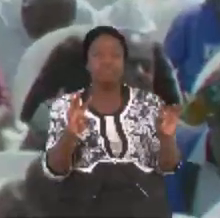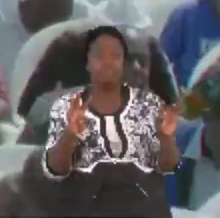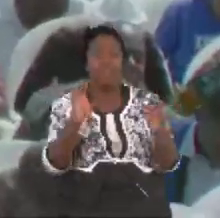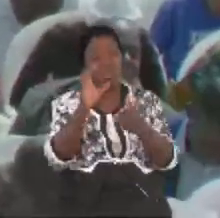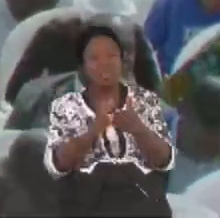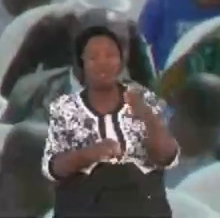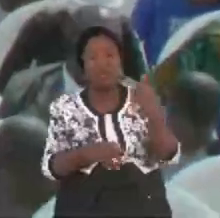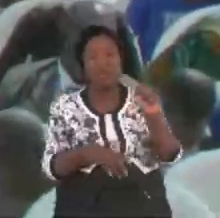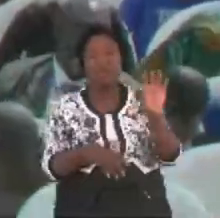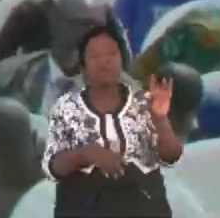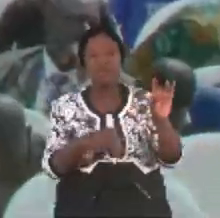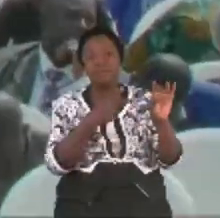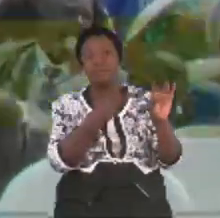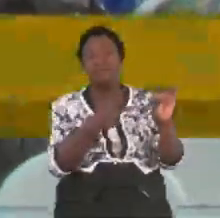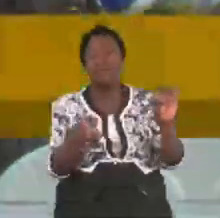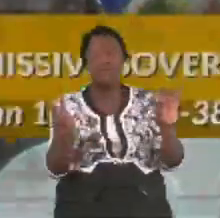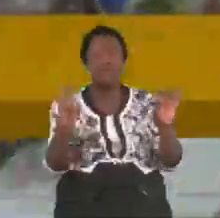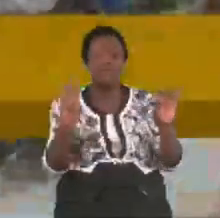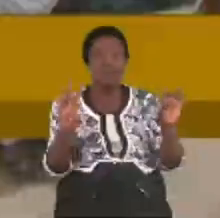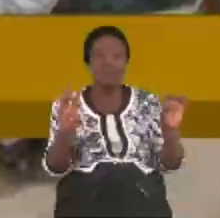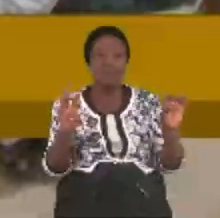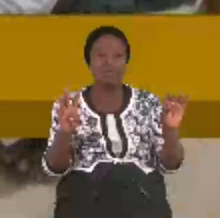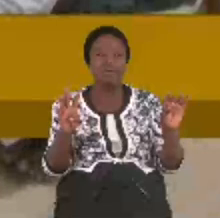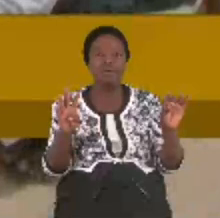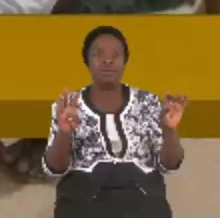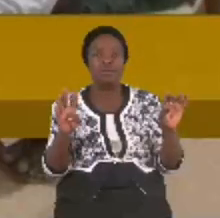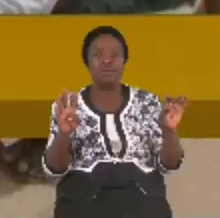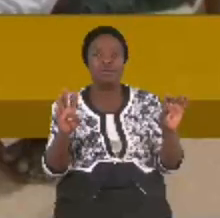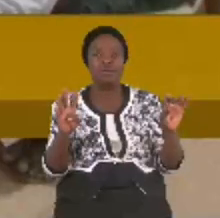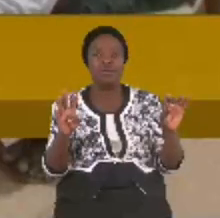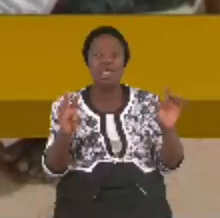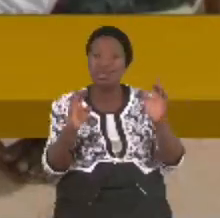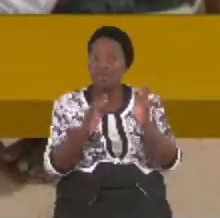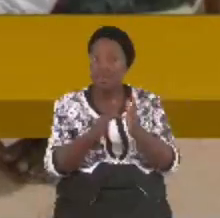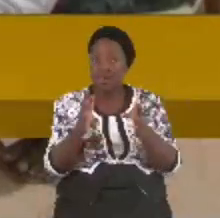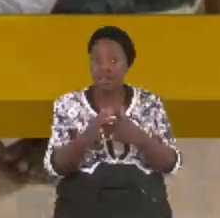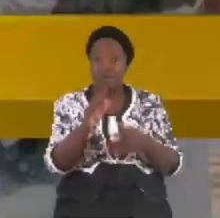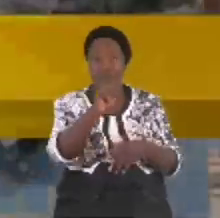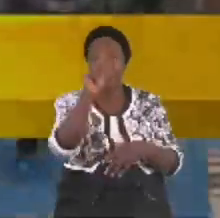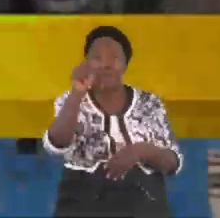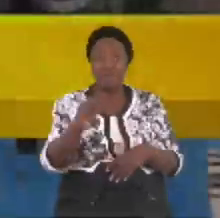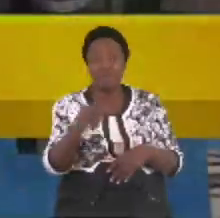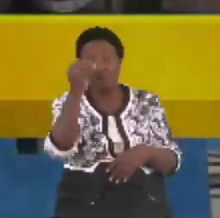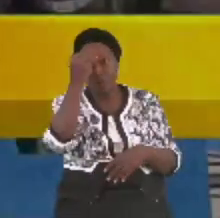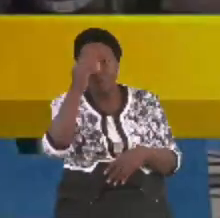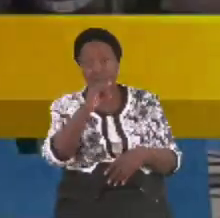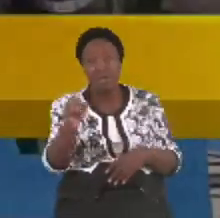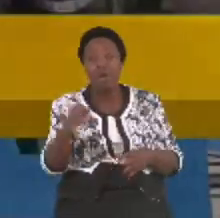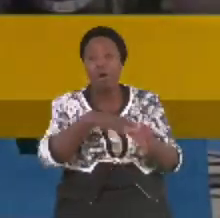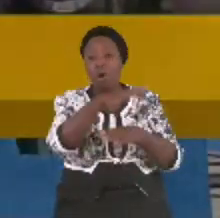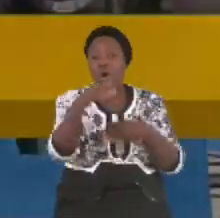Chapitre 18, verset 4. Jésus, sachant tout ce qui devait